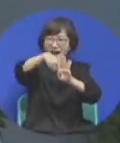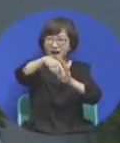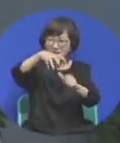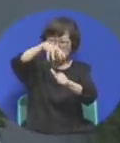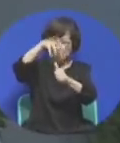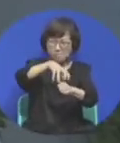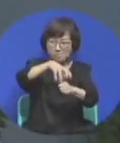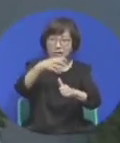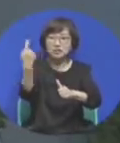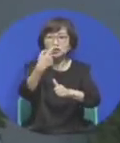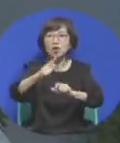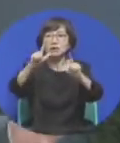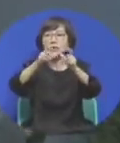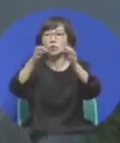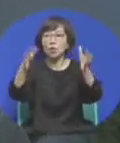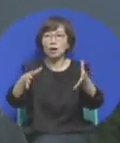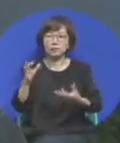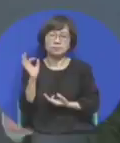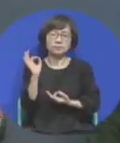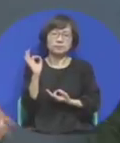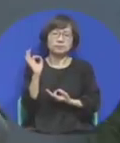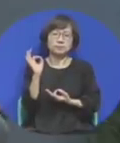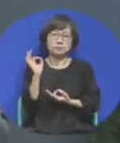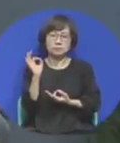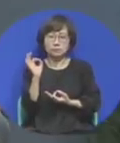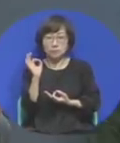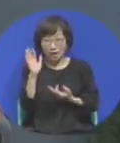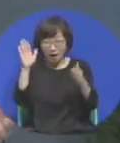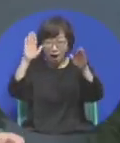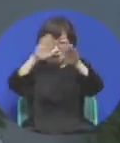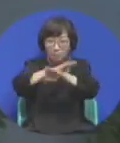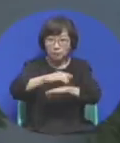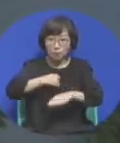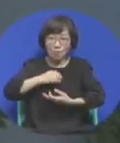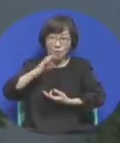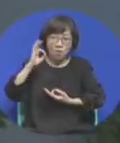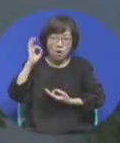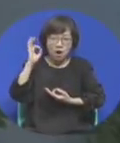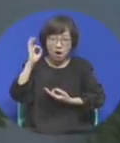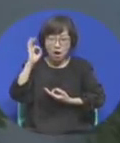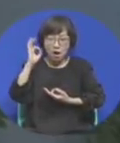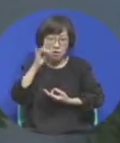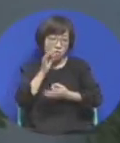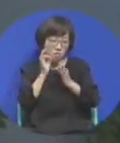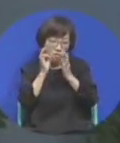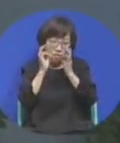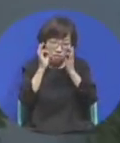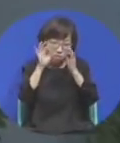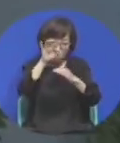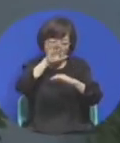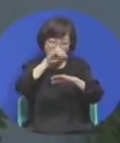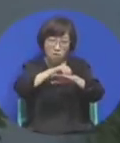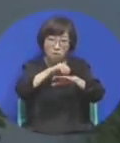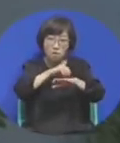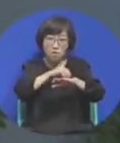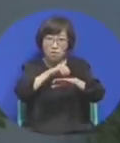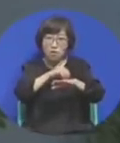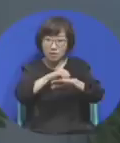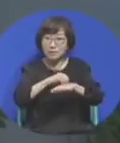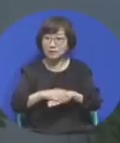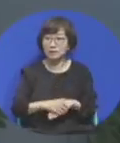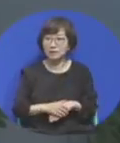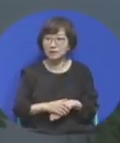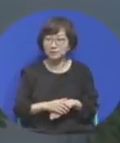on the outside, and they cannot come out. 그게 깜깜 아무도 그 수행을 하는 겁니다. So it's dark, and in that place, they try to enlighten themselves. 그럼 뭐